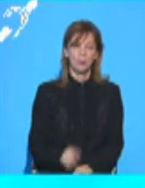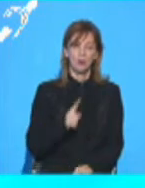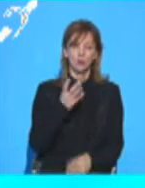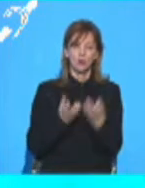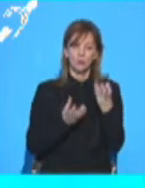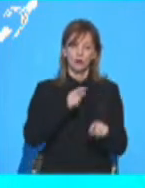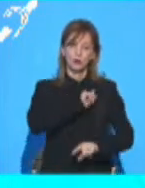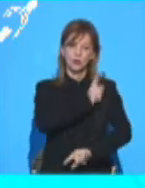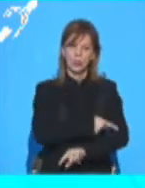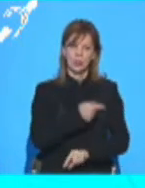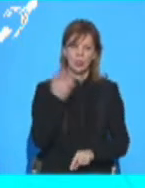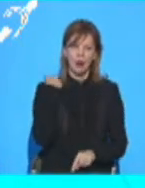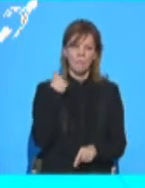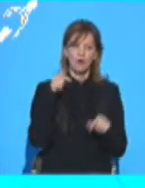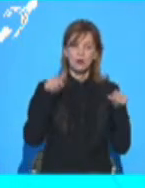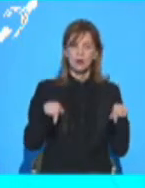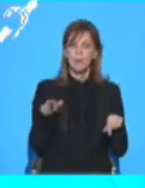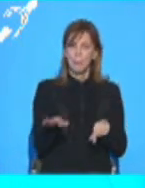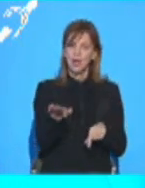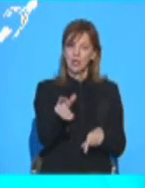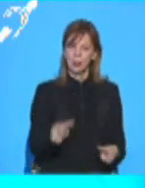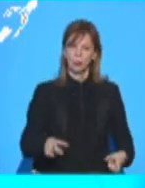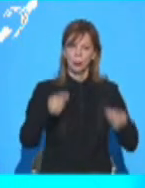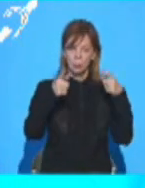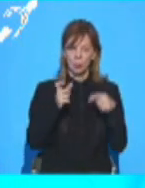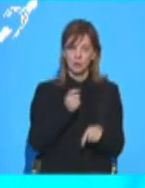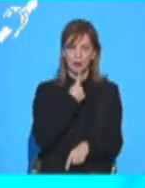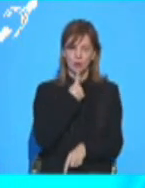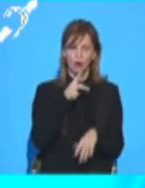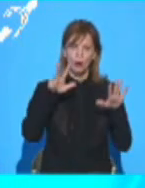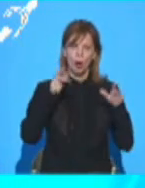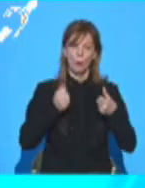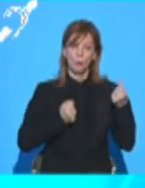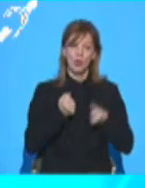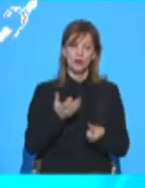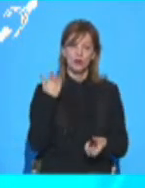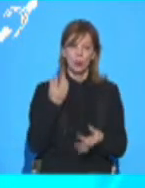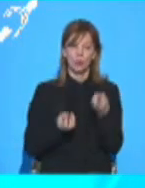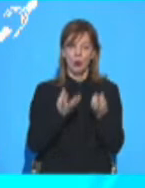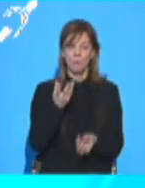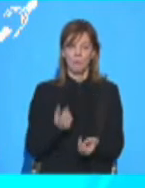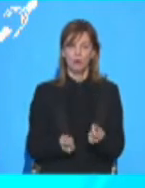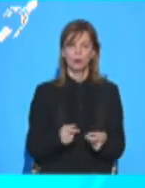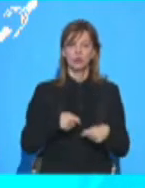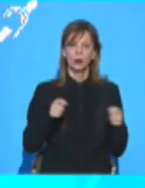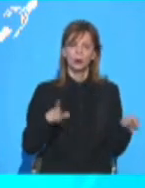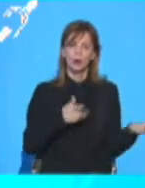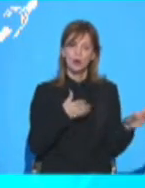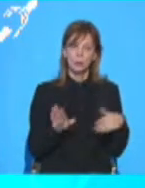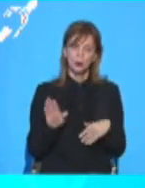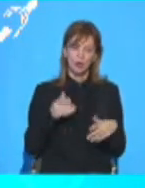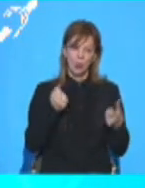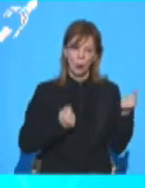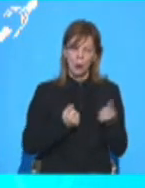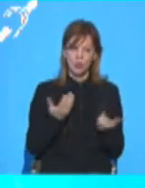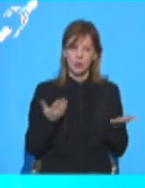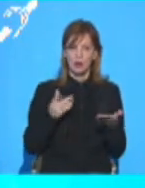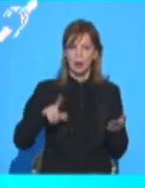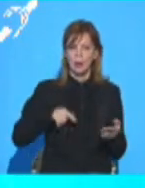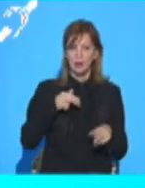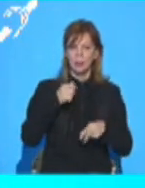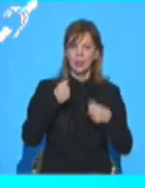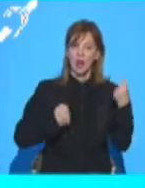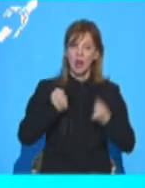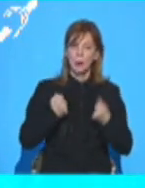Un incendiu puternic a avut loc în parcarea unui bloc din Craiova. 8 mașini au luat foc una după alta. Totul a pornit de la un autoturism care se afla în